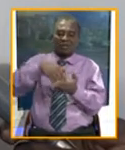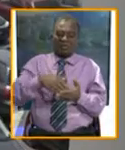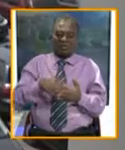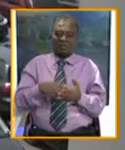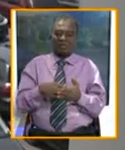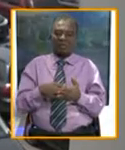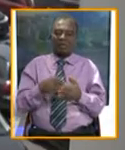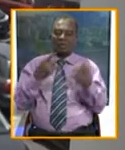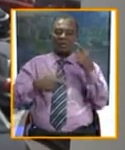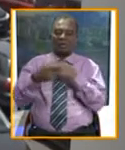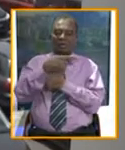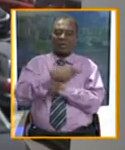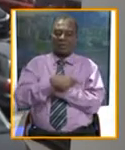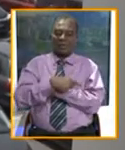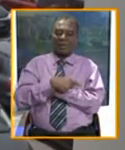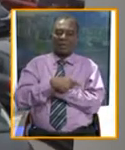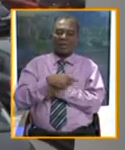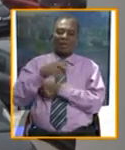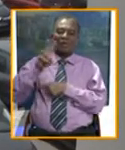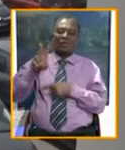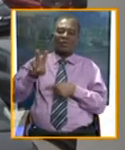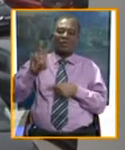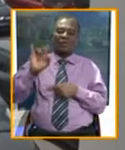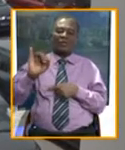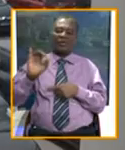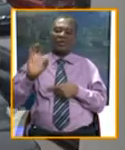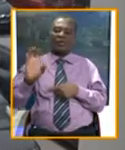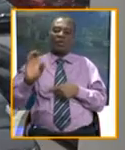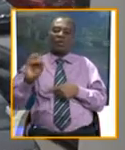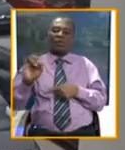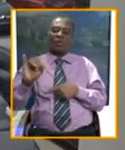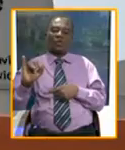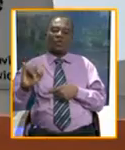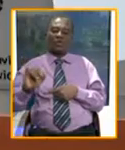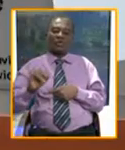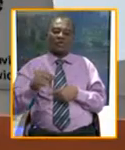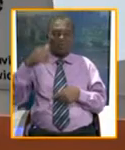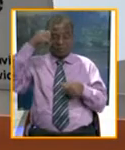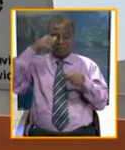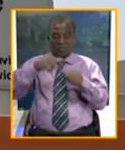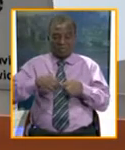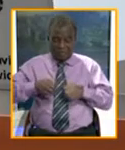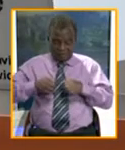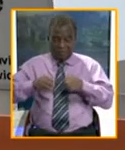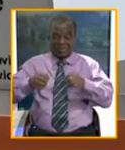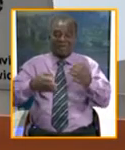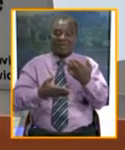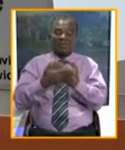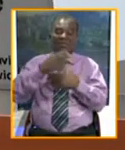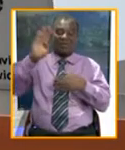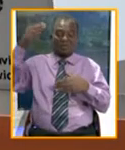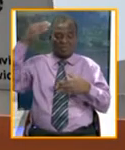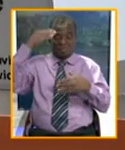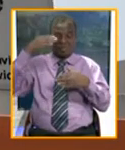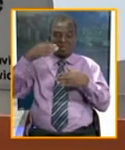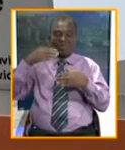2018. Aujourd'hui, à Luvukosi, Union des villes et communes de Côte d'Ivoire, l'on se souvient également des efforts consentis par le ministre d'État,